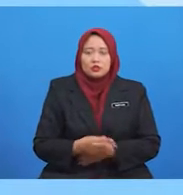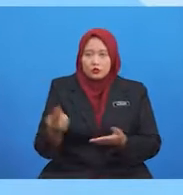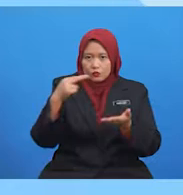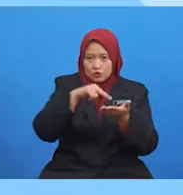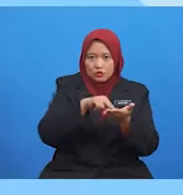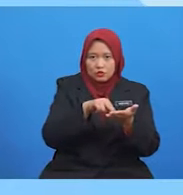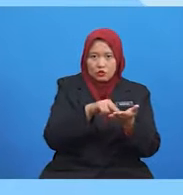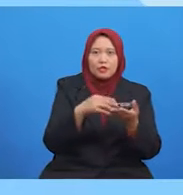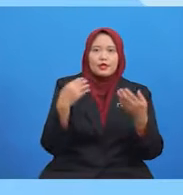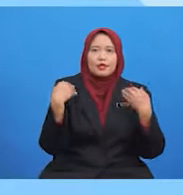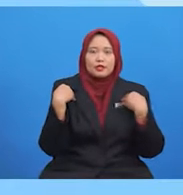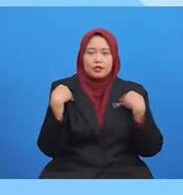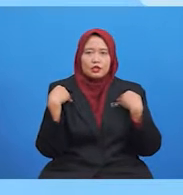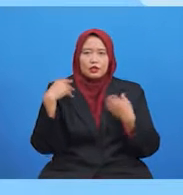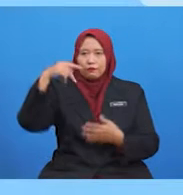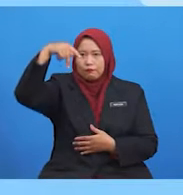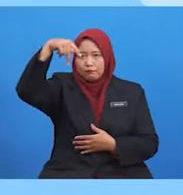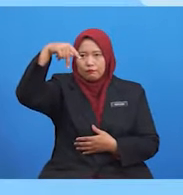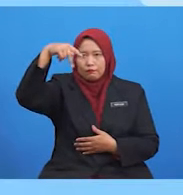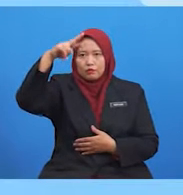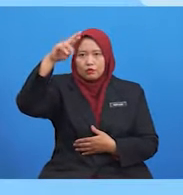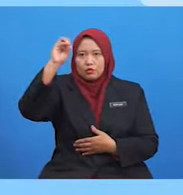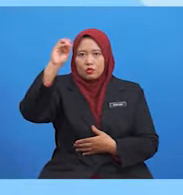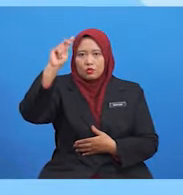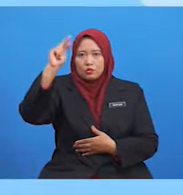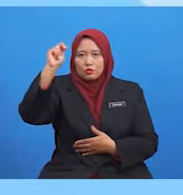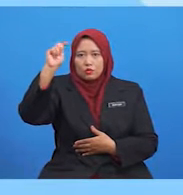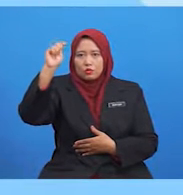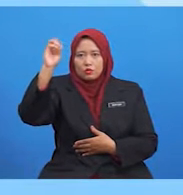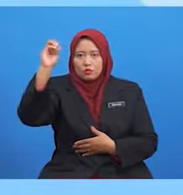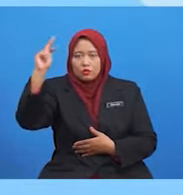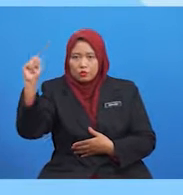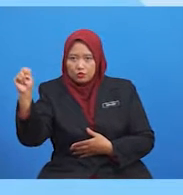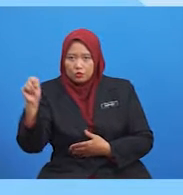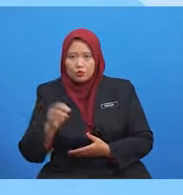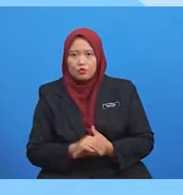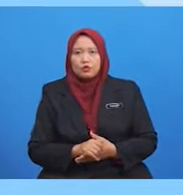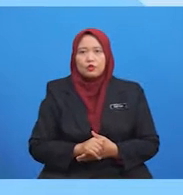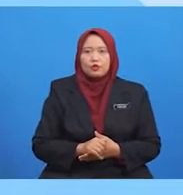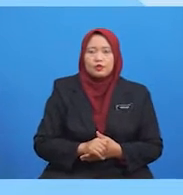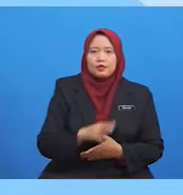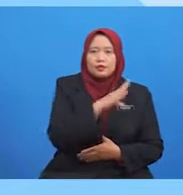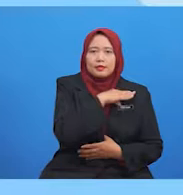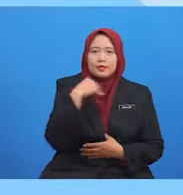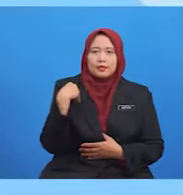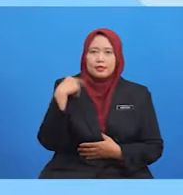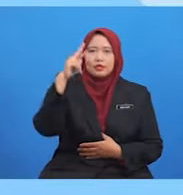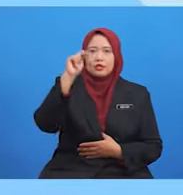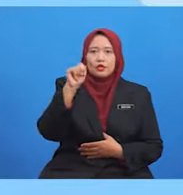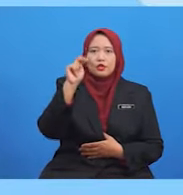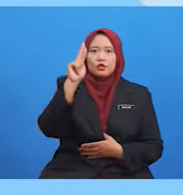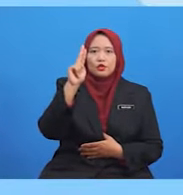terdiri daripada proton dan neutron. Proton adalah zarah yang bercas positif.